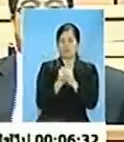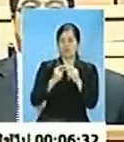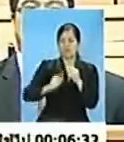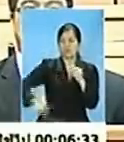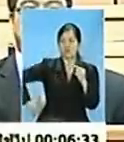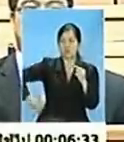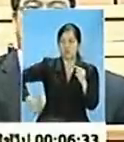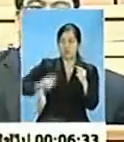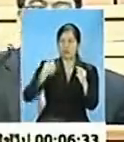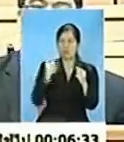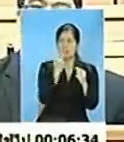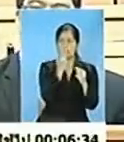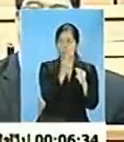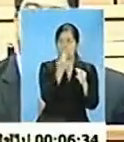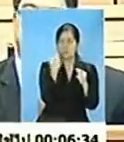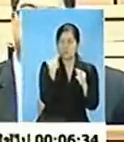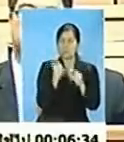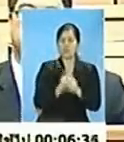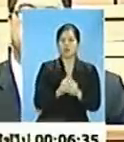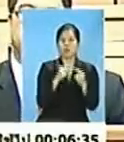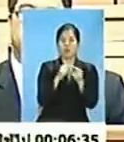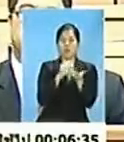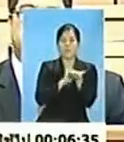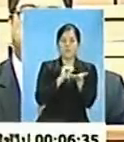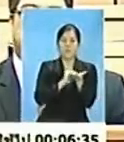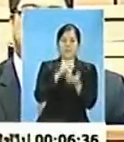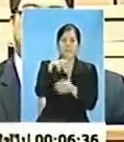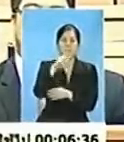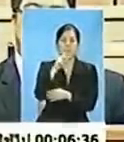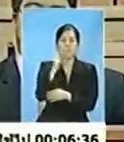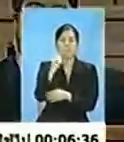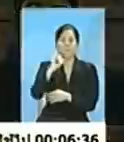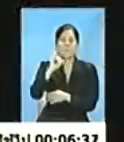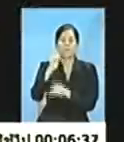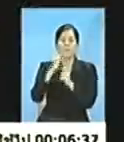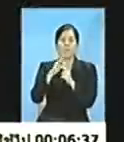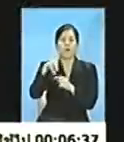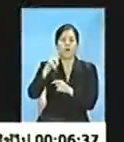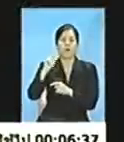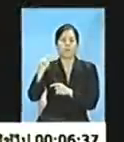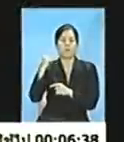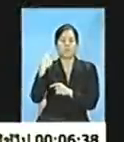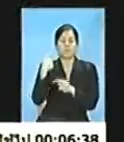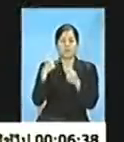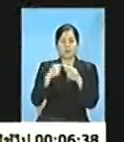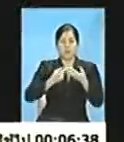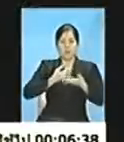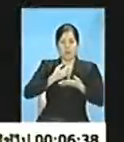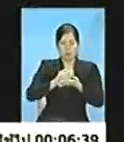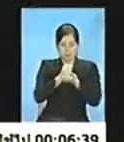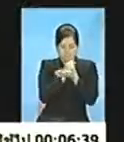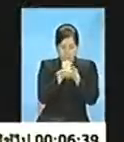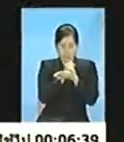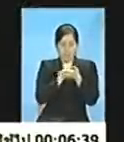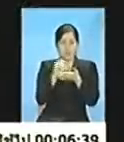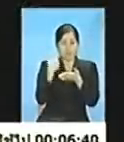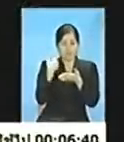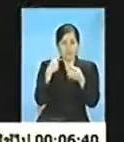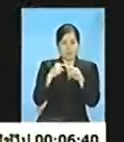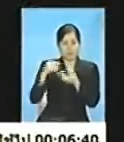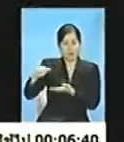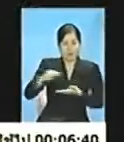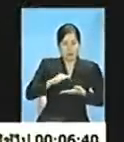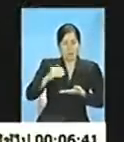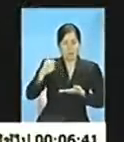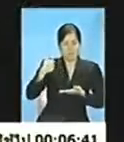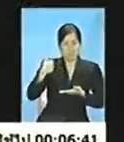ชขึ้นที่ปอยเปตลงที่อ่อนนุชไม่ต้องผ่านตม.พกยาเสพติดเข้ามาที่ท่านปราบนี่แหละ